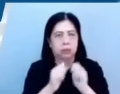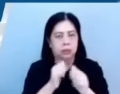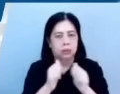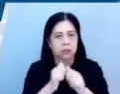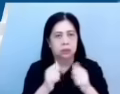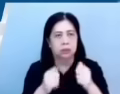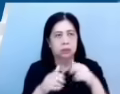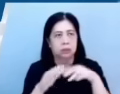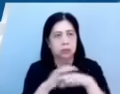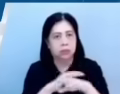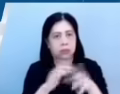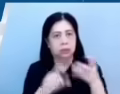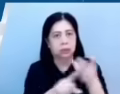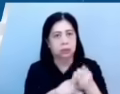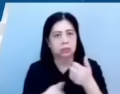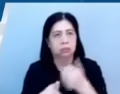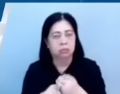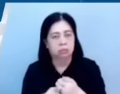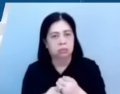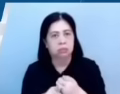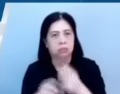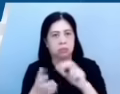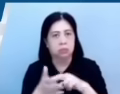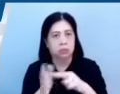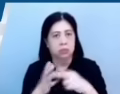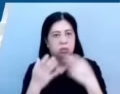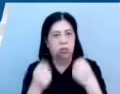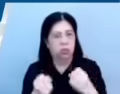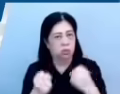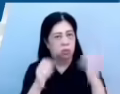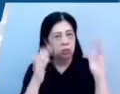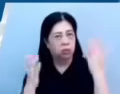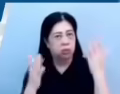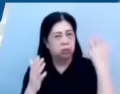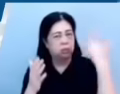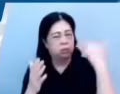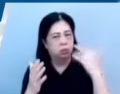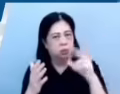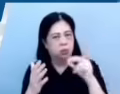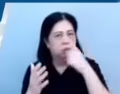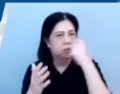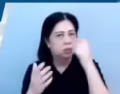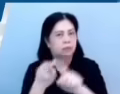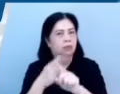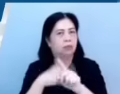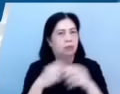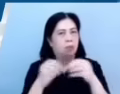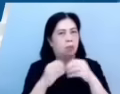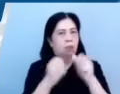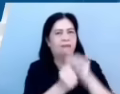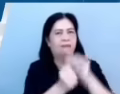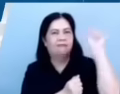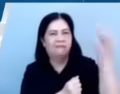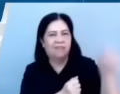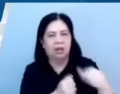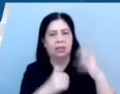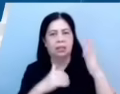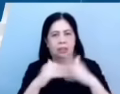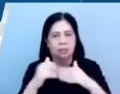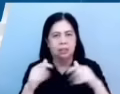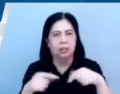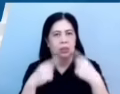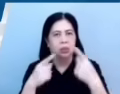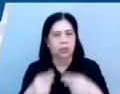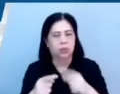or makaapekto po siya sa atin, ay mas malakas po siya compared sa normal dahil yung pinanggalingan niya ay mas malayo as compared po during ENSO